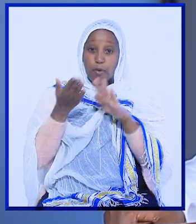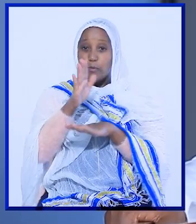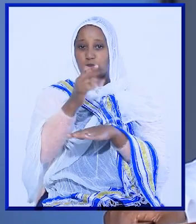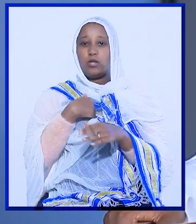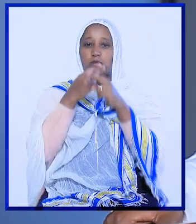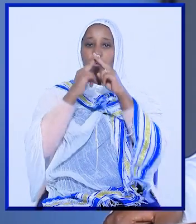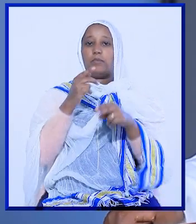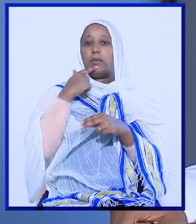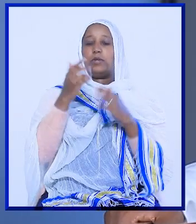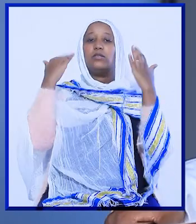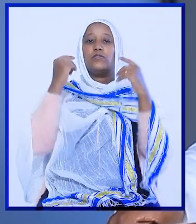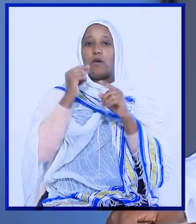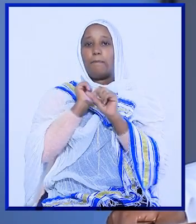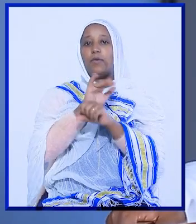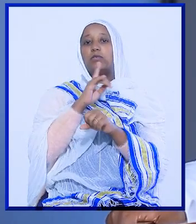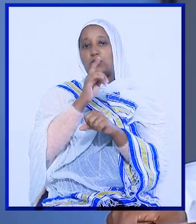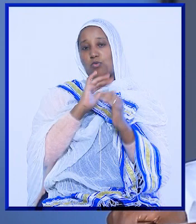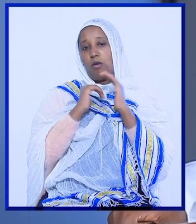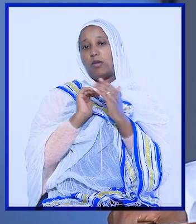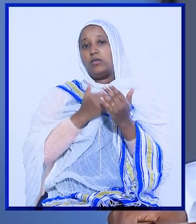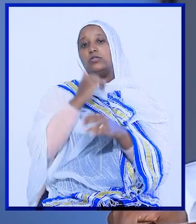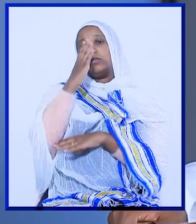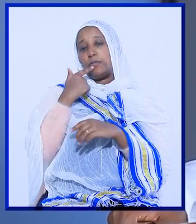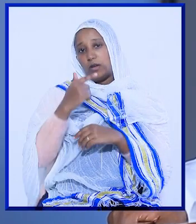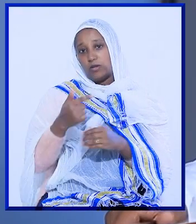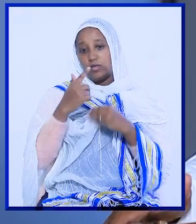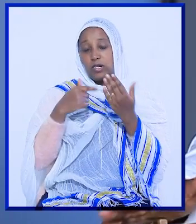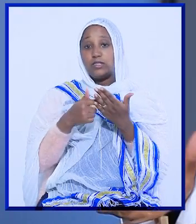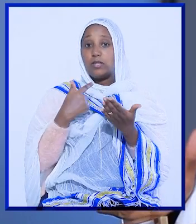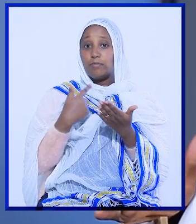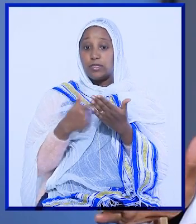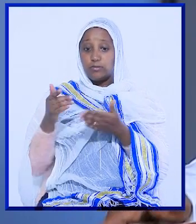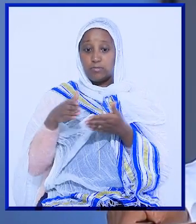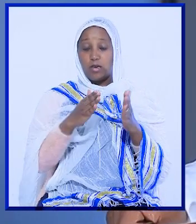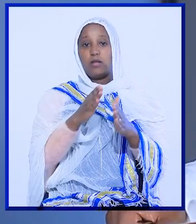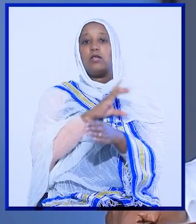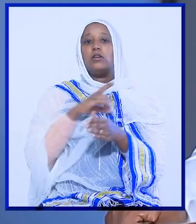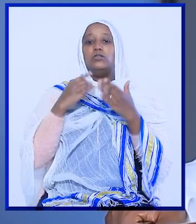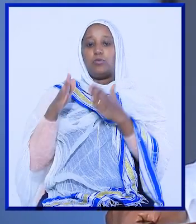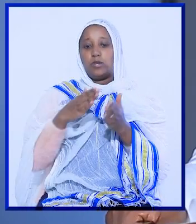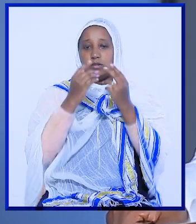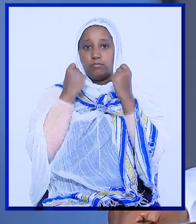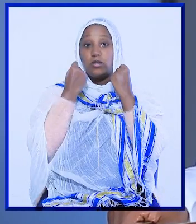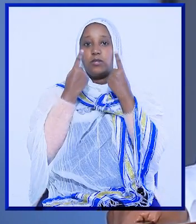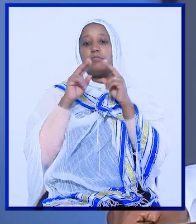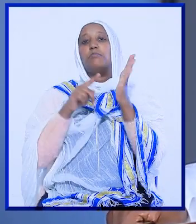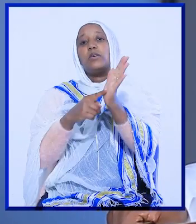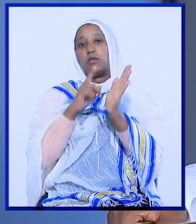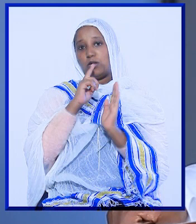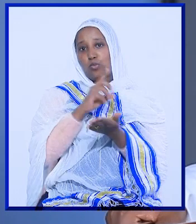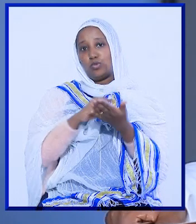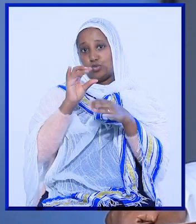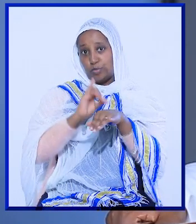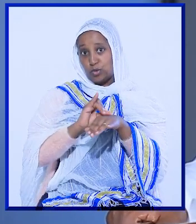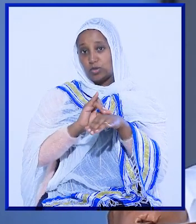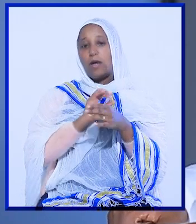ታከብረኛለህ የሚል የተስፋ መልእክት ነው አምላካችን እግዚአብሔር የነገረው። ስለዚህ ይሄ ክርስትናው መንገድ በትክክል የምንረዳበት የሚያሳየን ነው። ቅዱስ